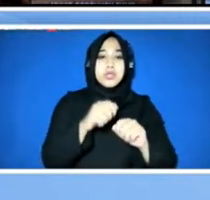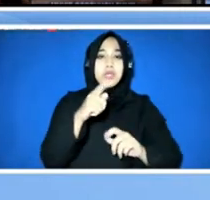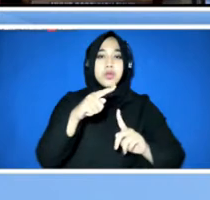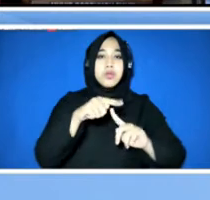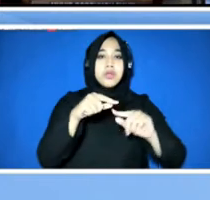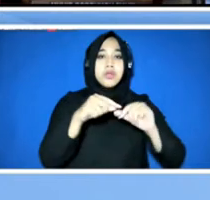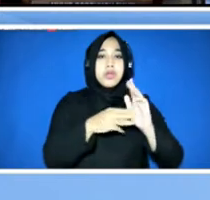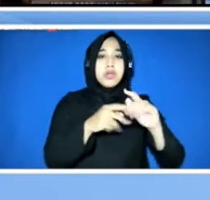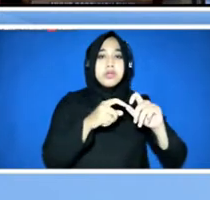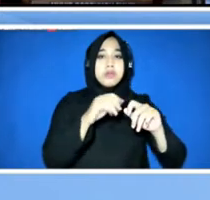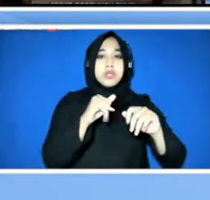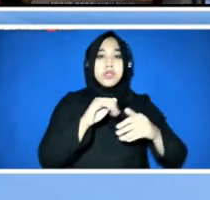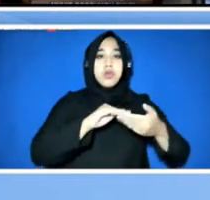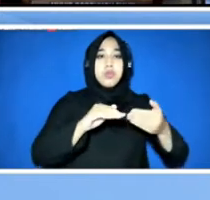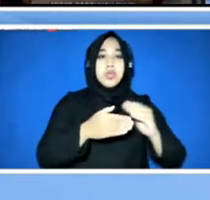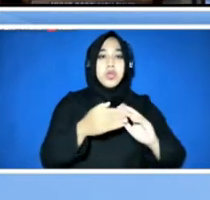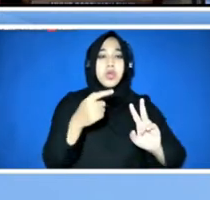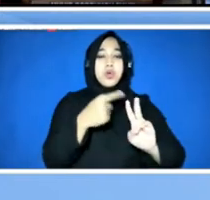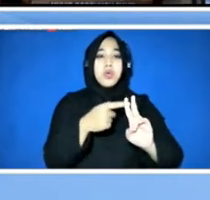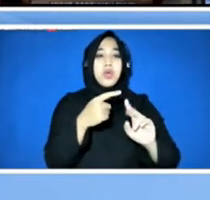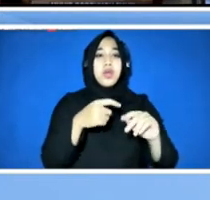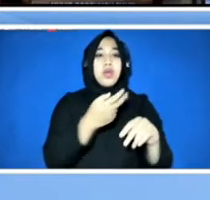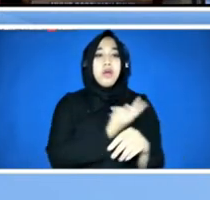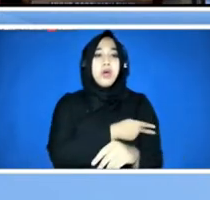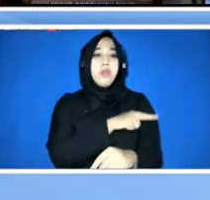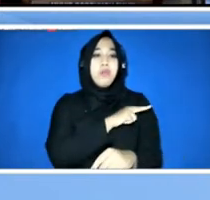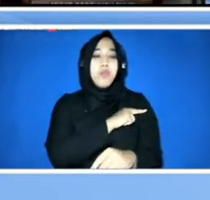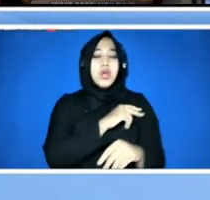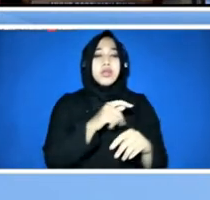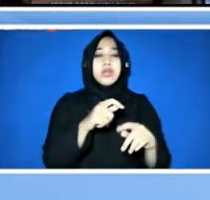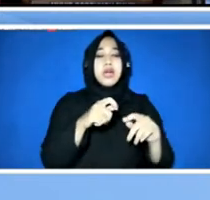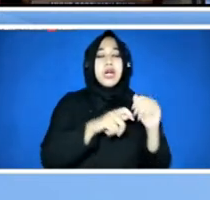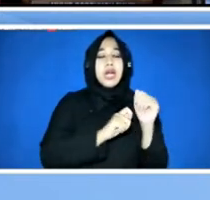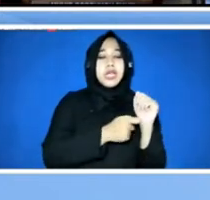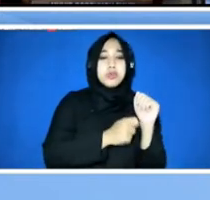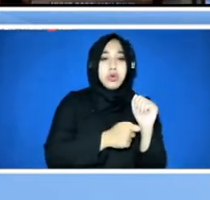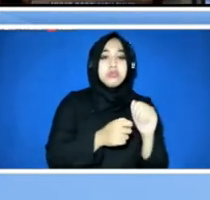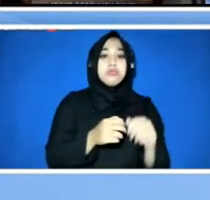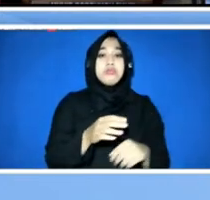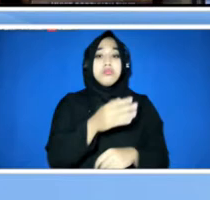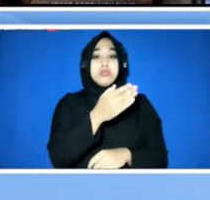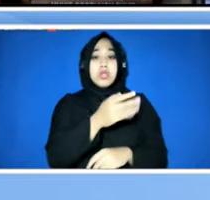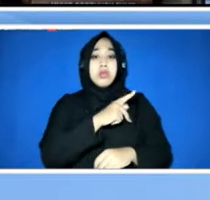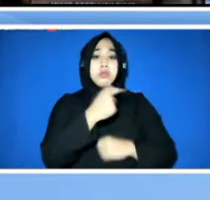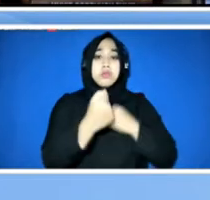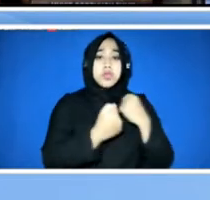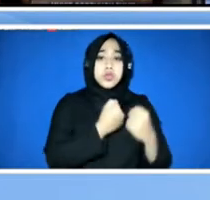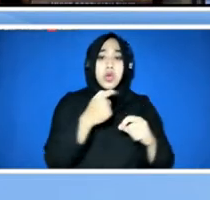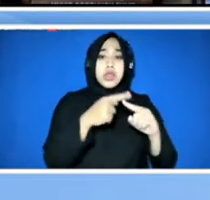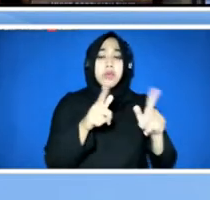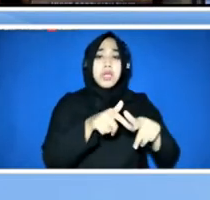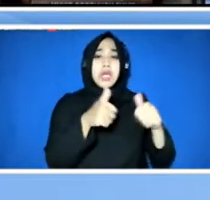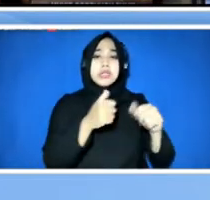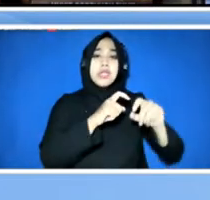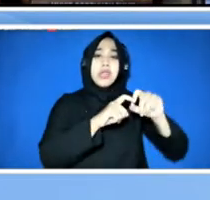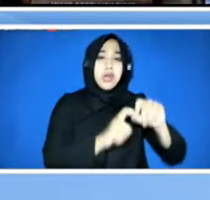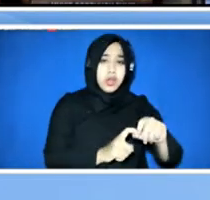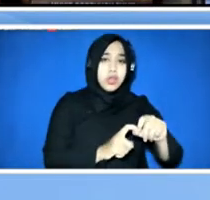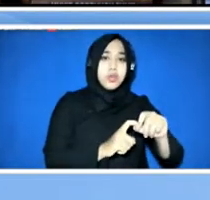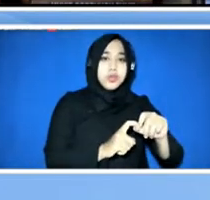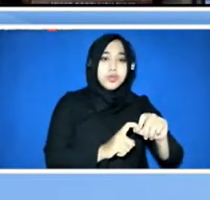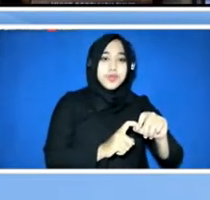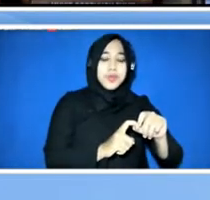respon. Transmisi komunitas adalah kondisi pandeminya sendiri. Kita bisa berjuang, tapi hasilnya tergantung, gitu ya. Artinya berapa